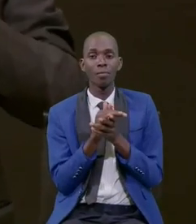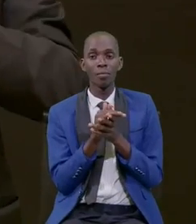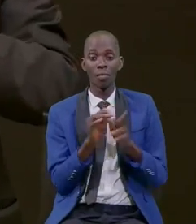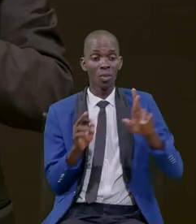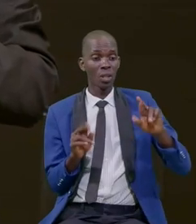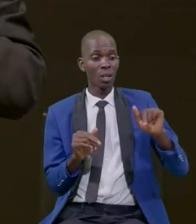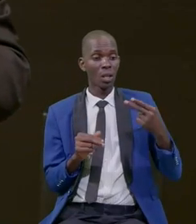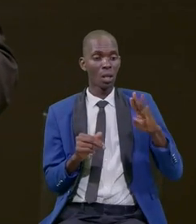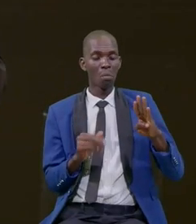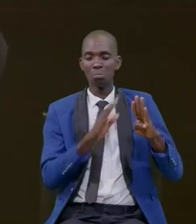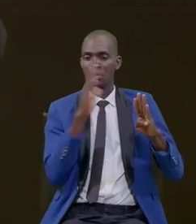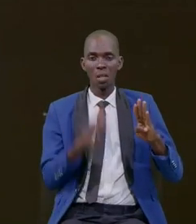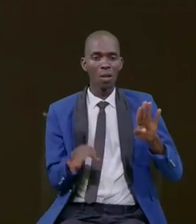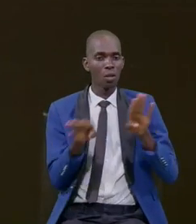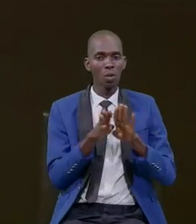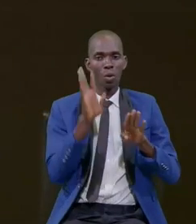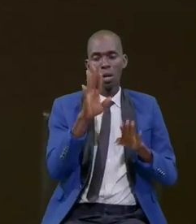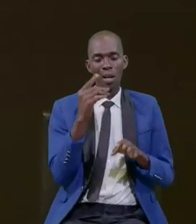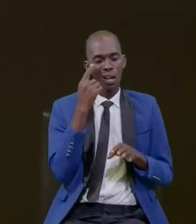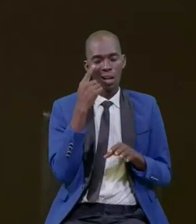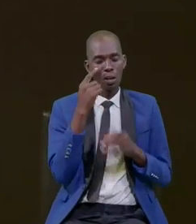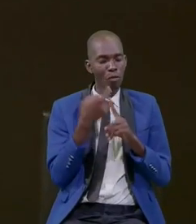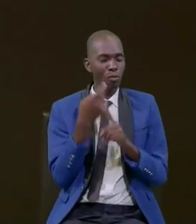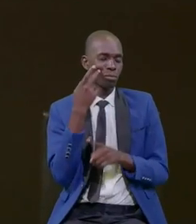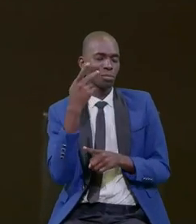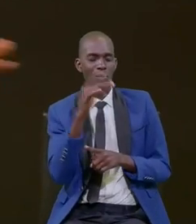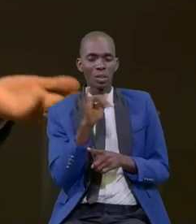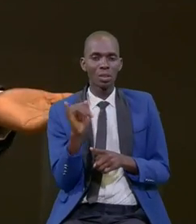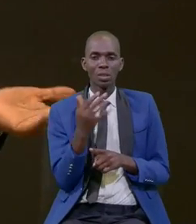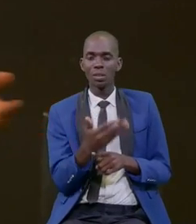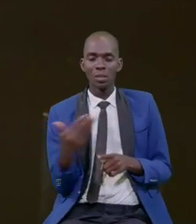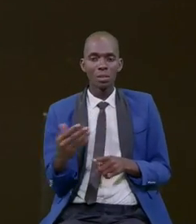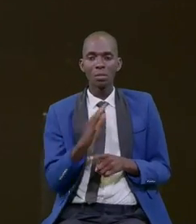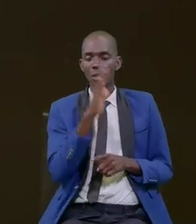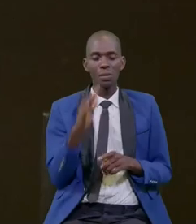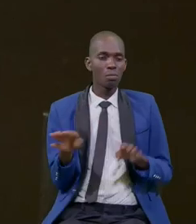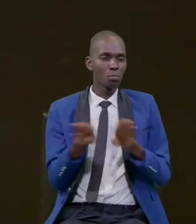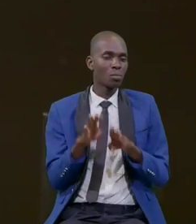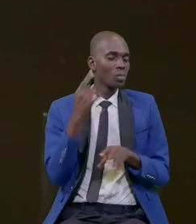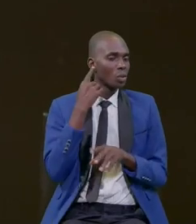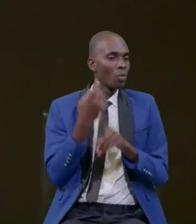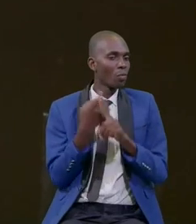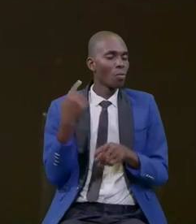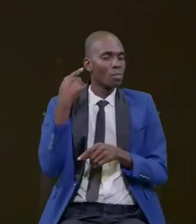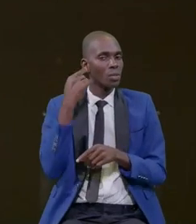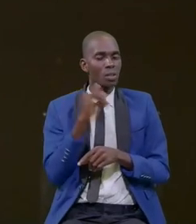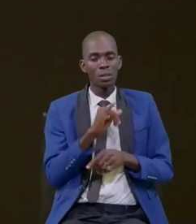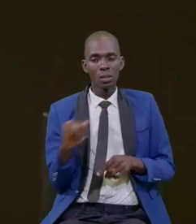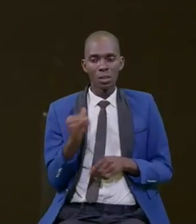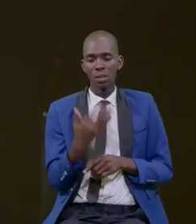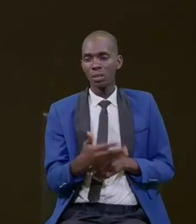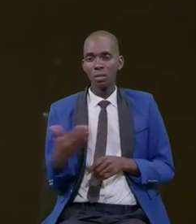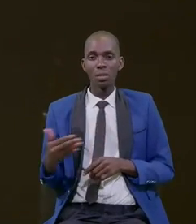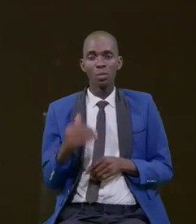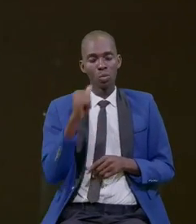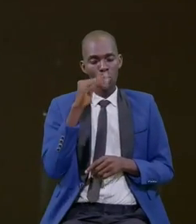Rahab n'a pas fermé les yeux, elle ne s'est pas fermée les oreilles, elle n'était pas lente à